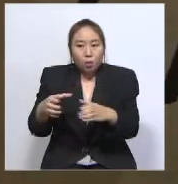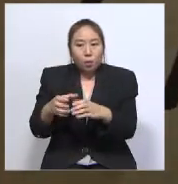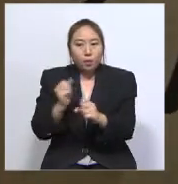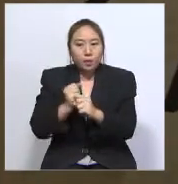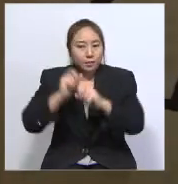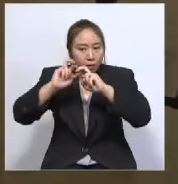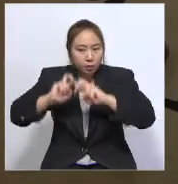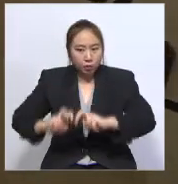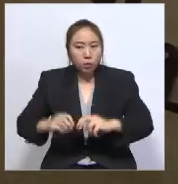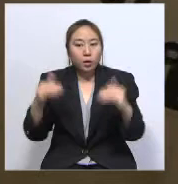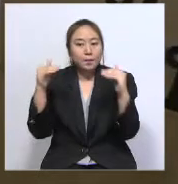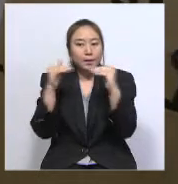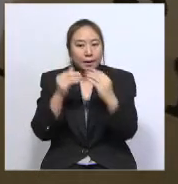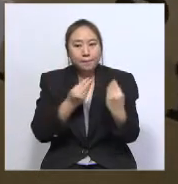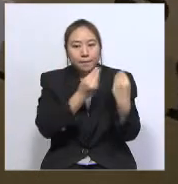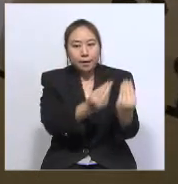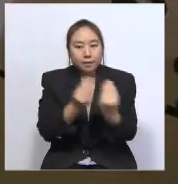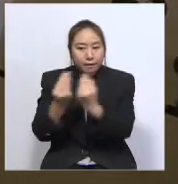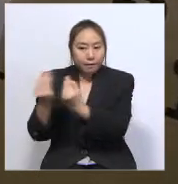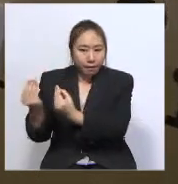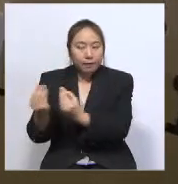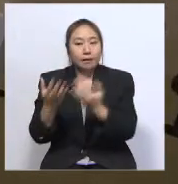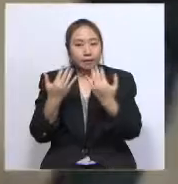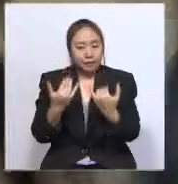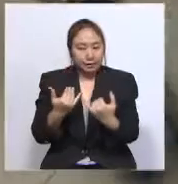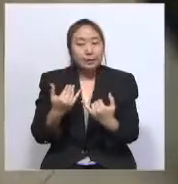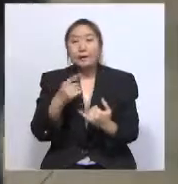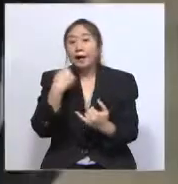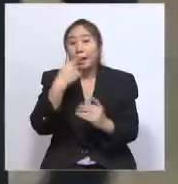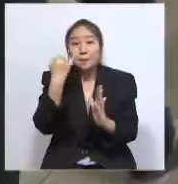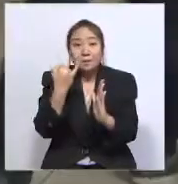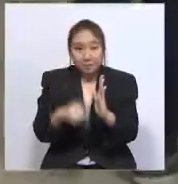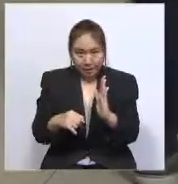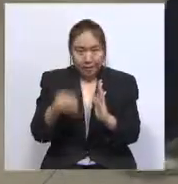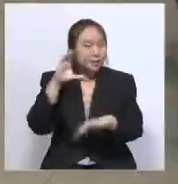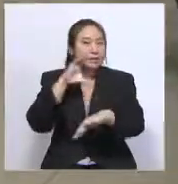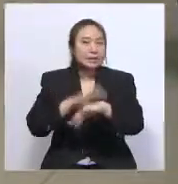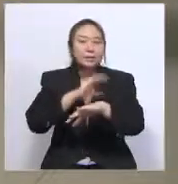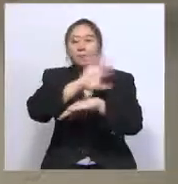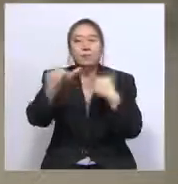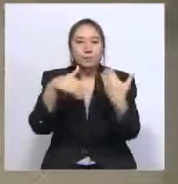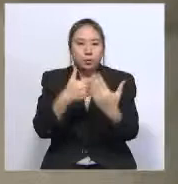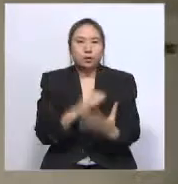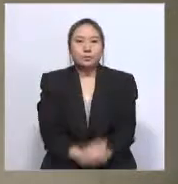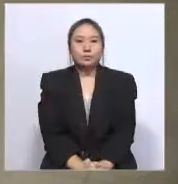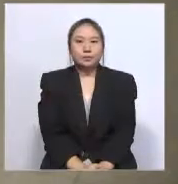สวนเพื่อให้ความเป็นธรรมแก่ทุกฝ่ายพร้อมทั้งยืนยันจะดำเนินการกับทุกรายที่กระทำความผิดในเหตุ